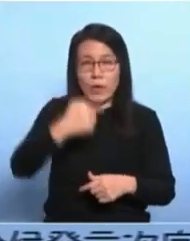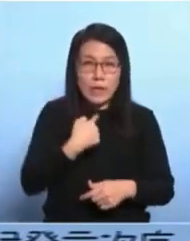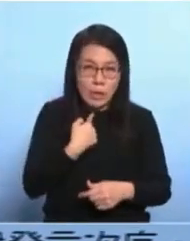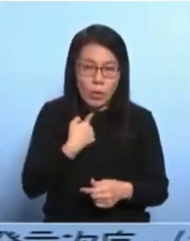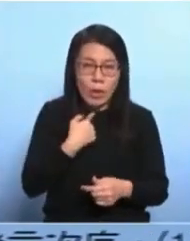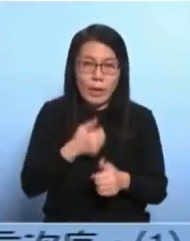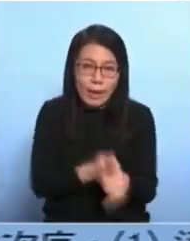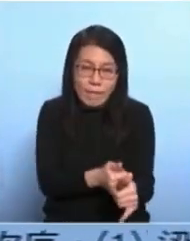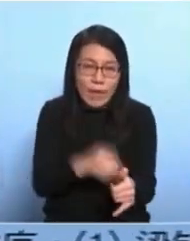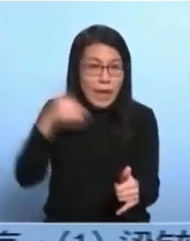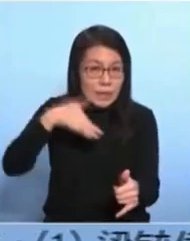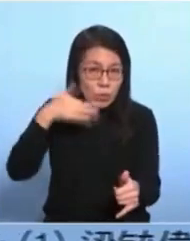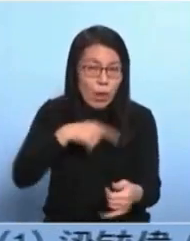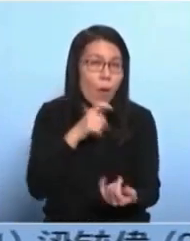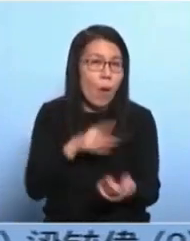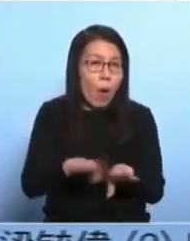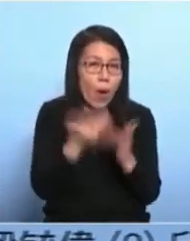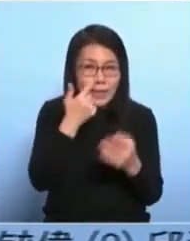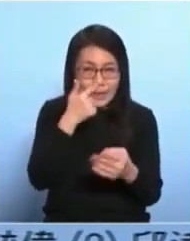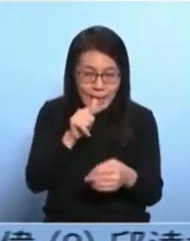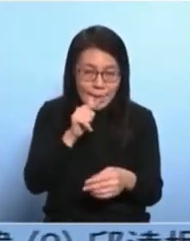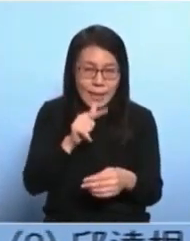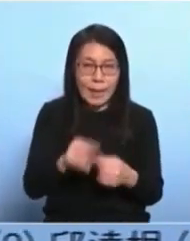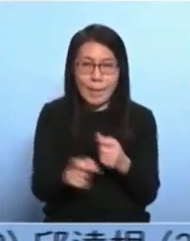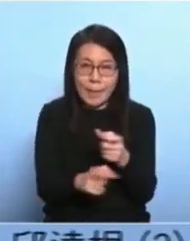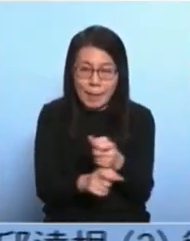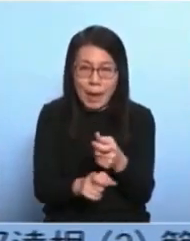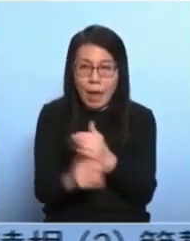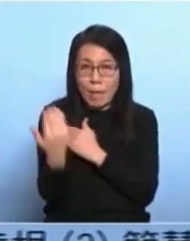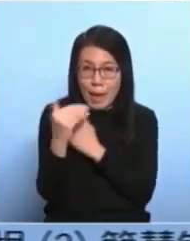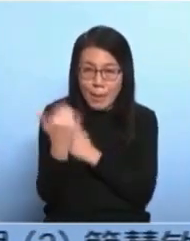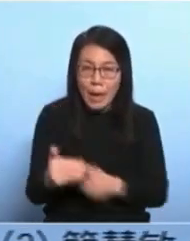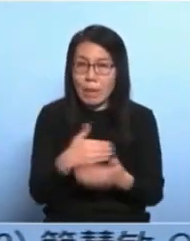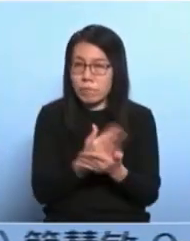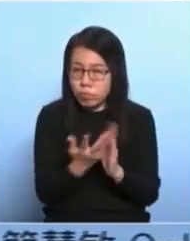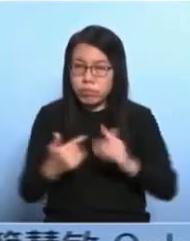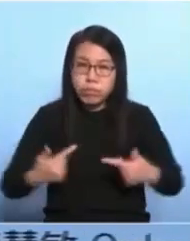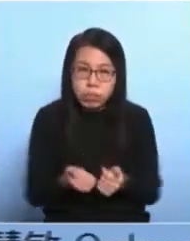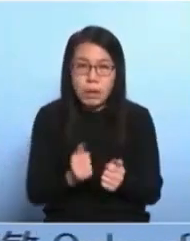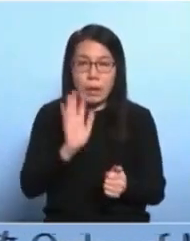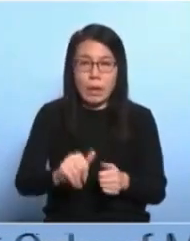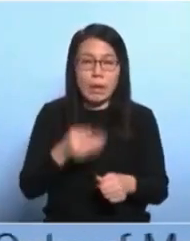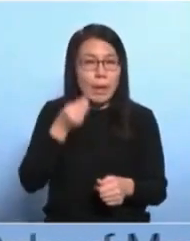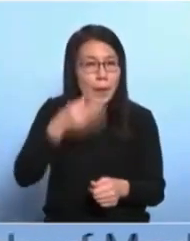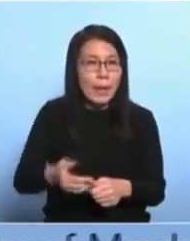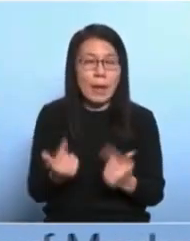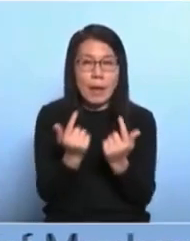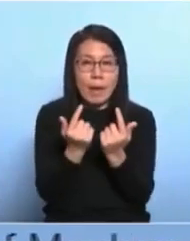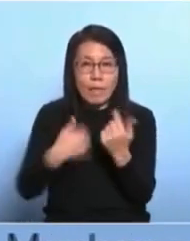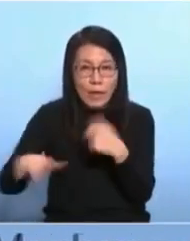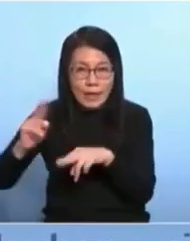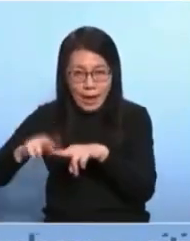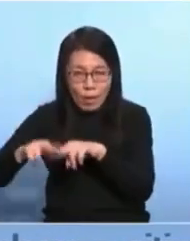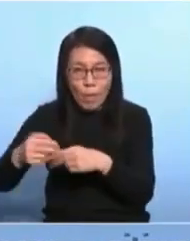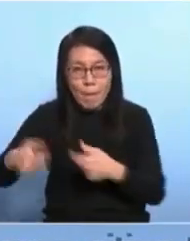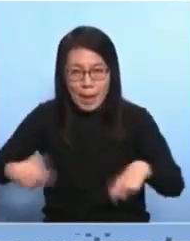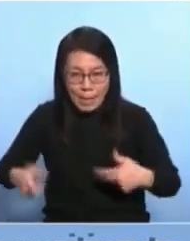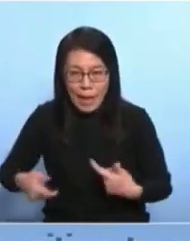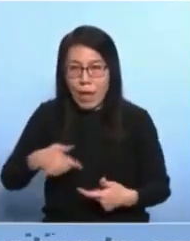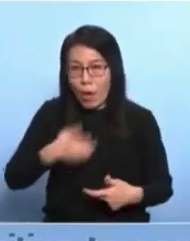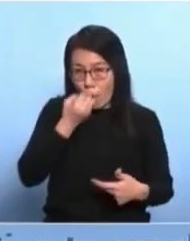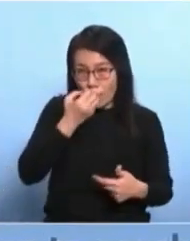順應潮流，開展一些新型的產業、物流業等等的配套，令到北上消費都可以令到香